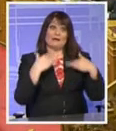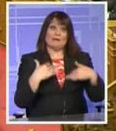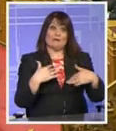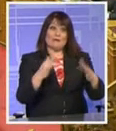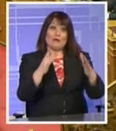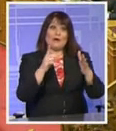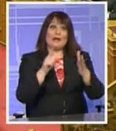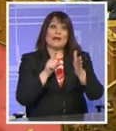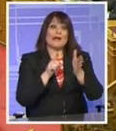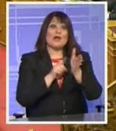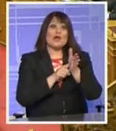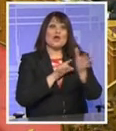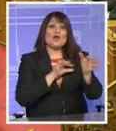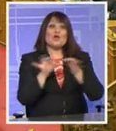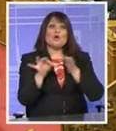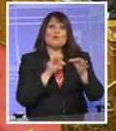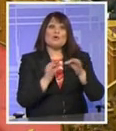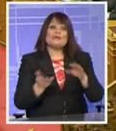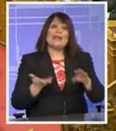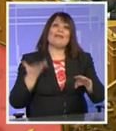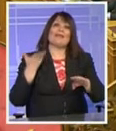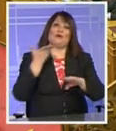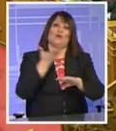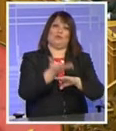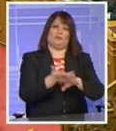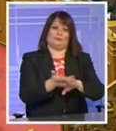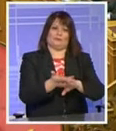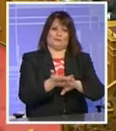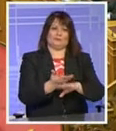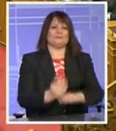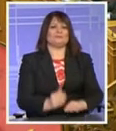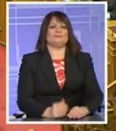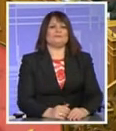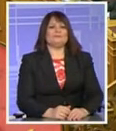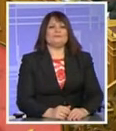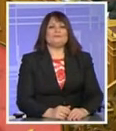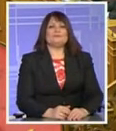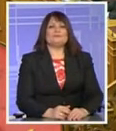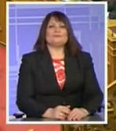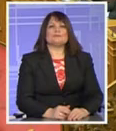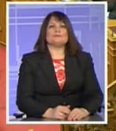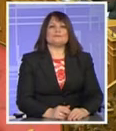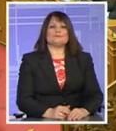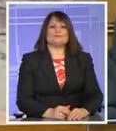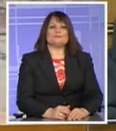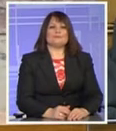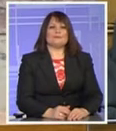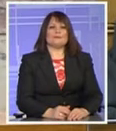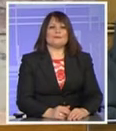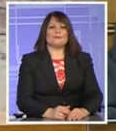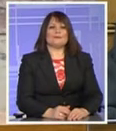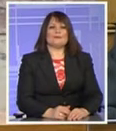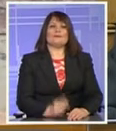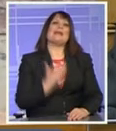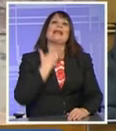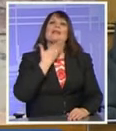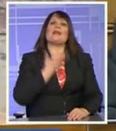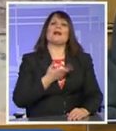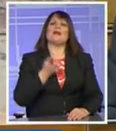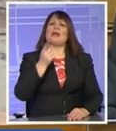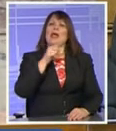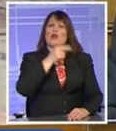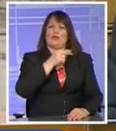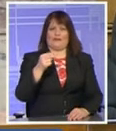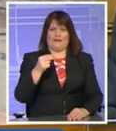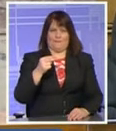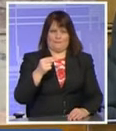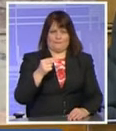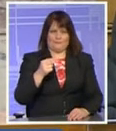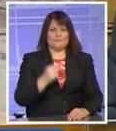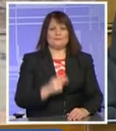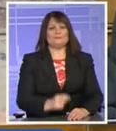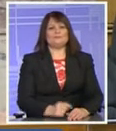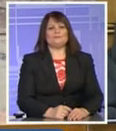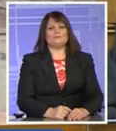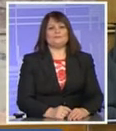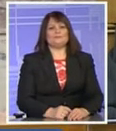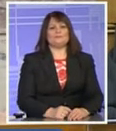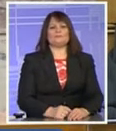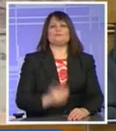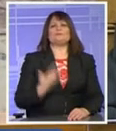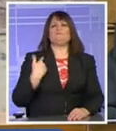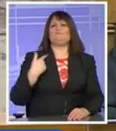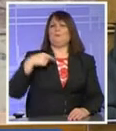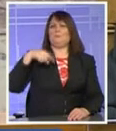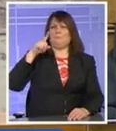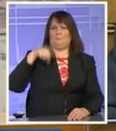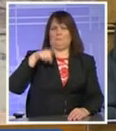σχετικό νομοσχέδιο. Κυρίες και κύριοι συνάδελφοι, θα κλείσω με ένα άλλο θέμα. Τις τελευταίες